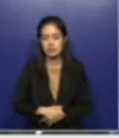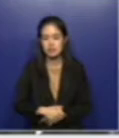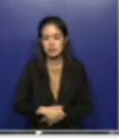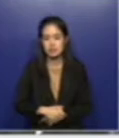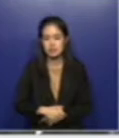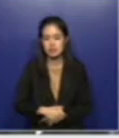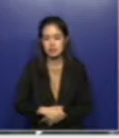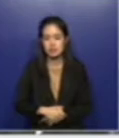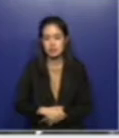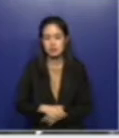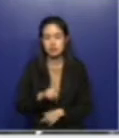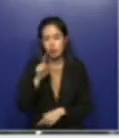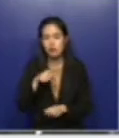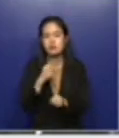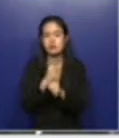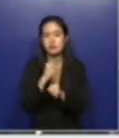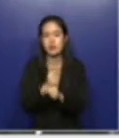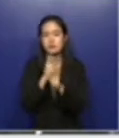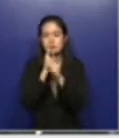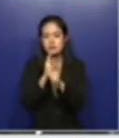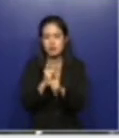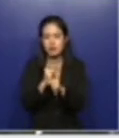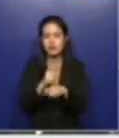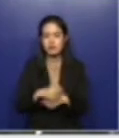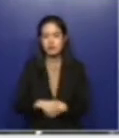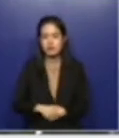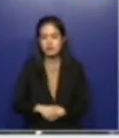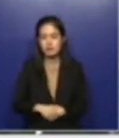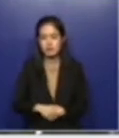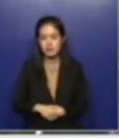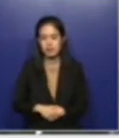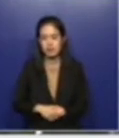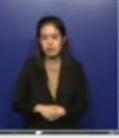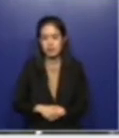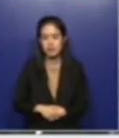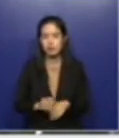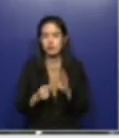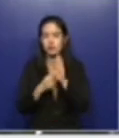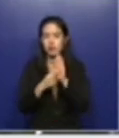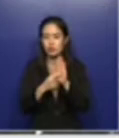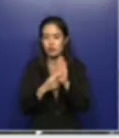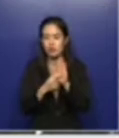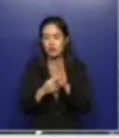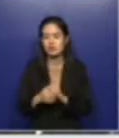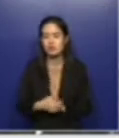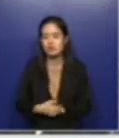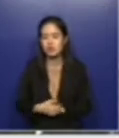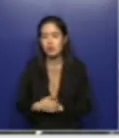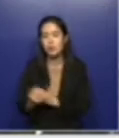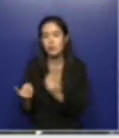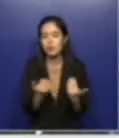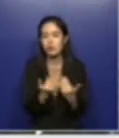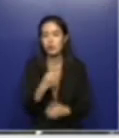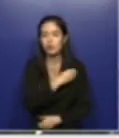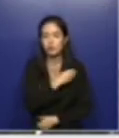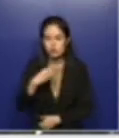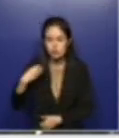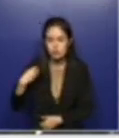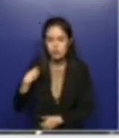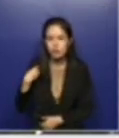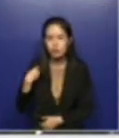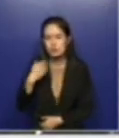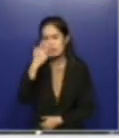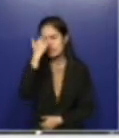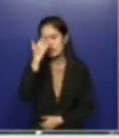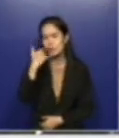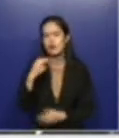ำสั่งนี้หละหลวมกรณีสุดาน ลูกท่านอุปทูตทำไมคุณปล่อยให้